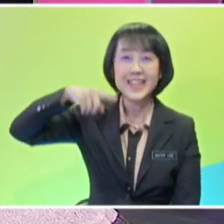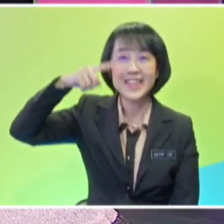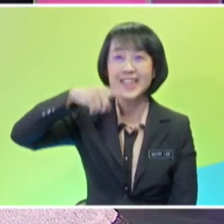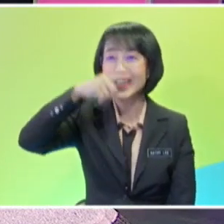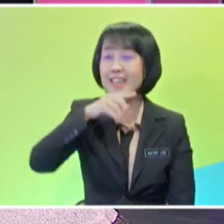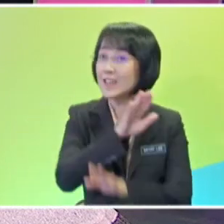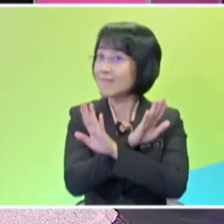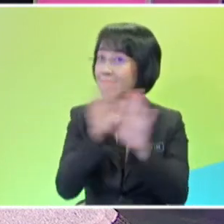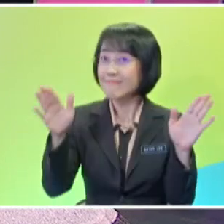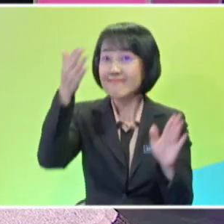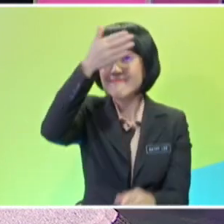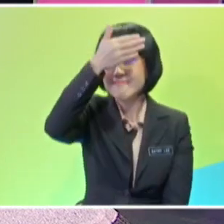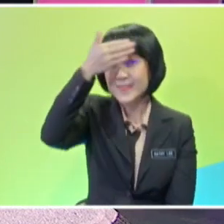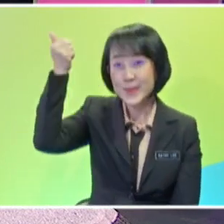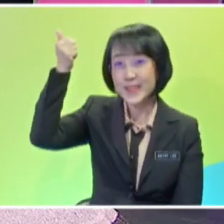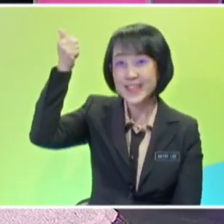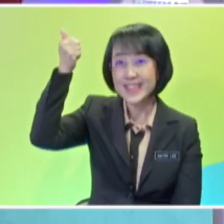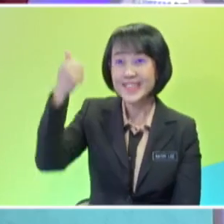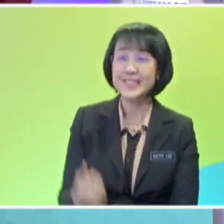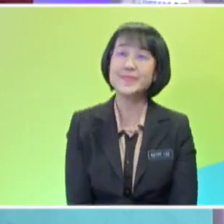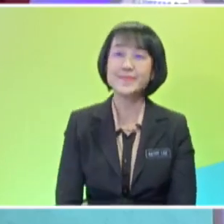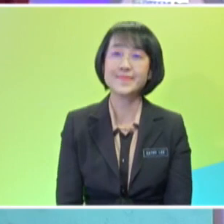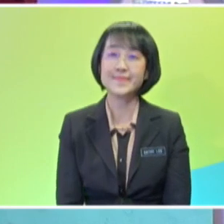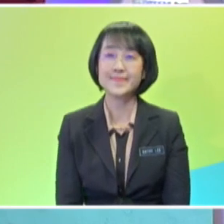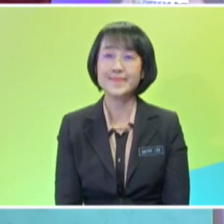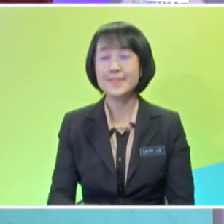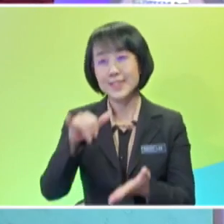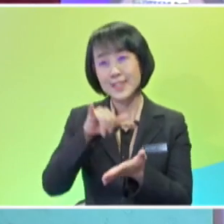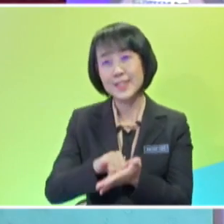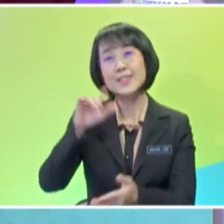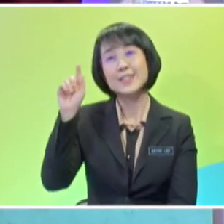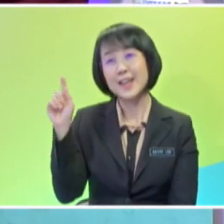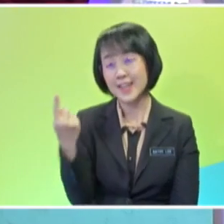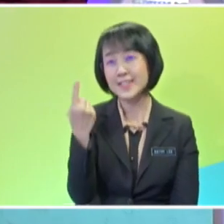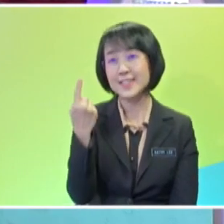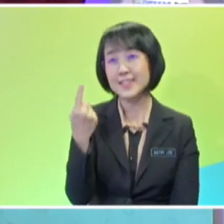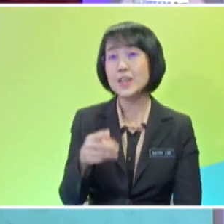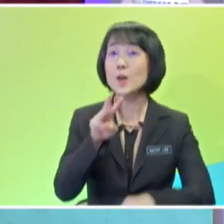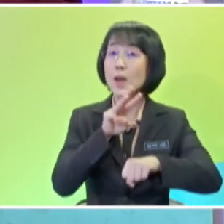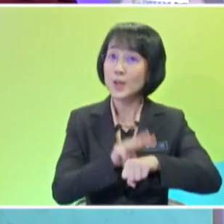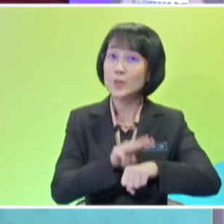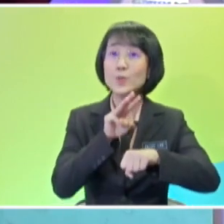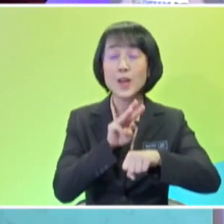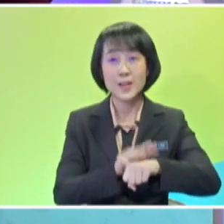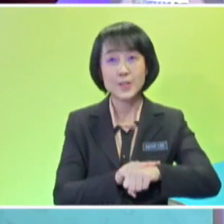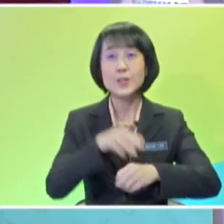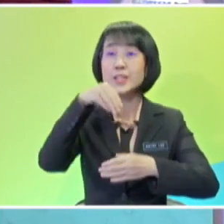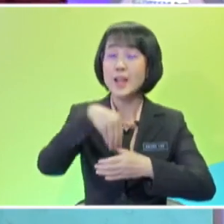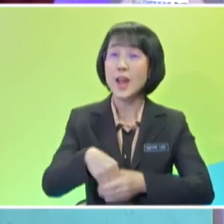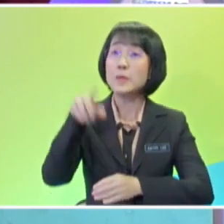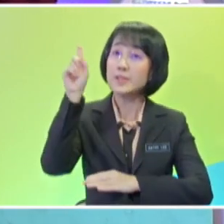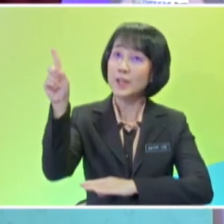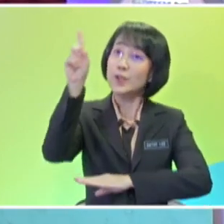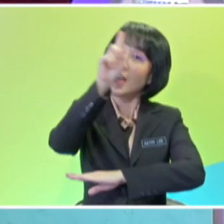Jangan lupa oke itu saja waktu-waktu dalam sehari